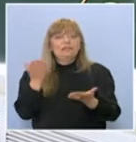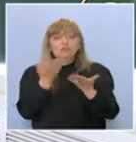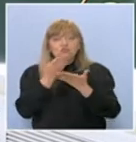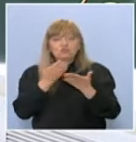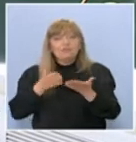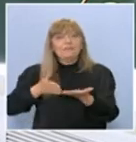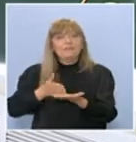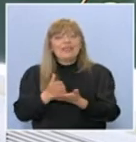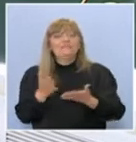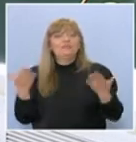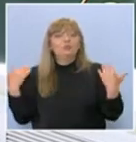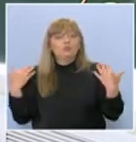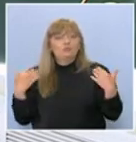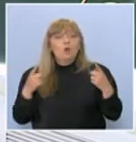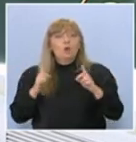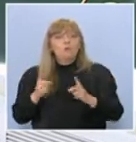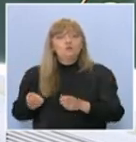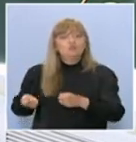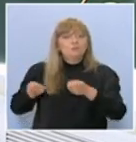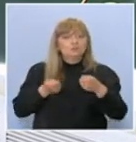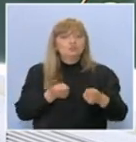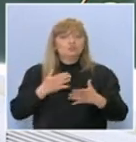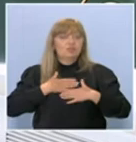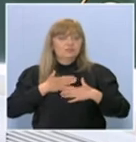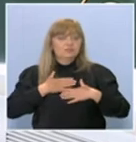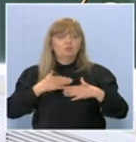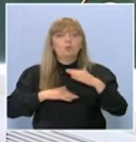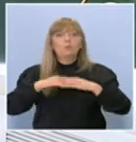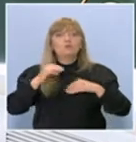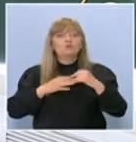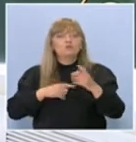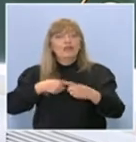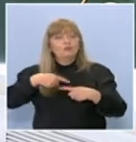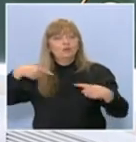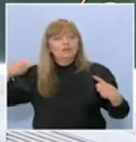допренесе и за собственото им професионално развитие, но и все